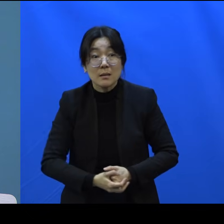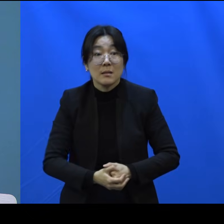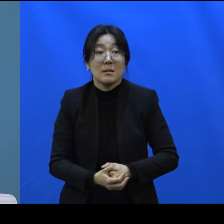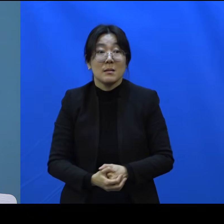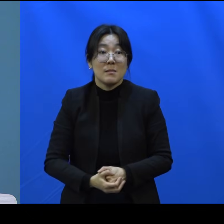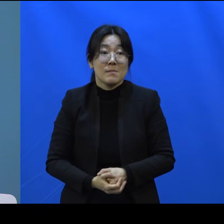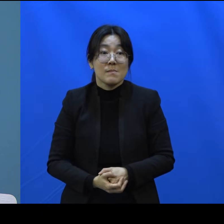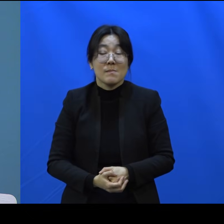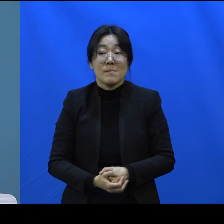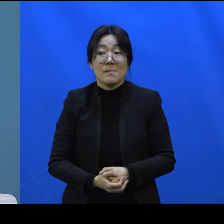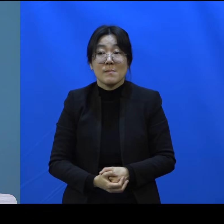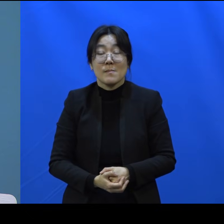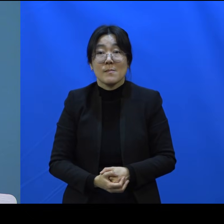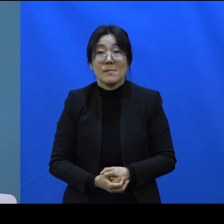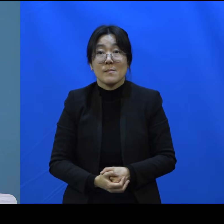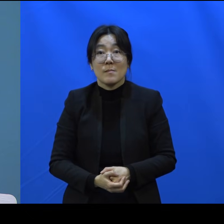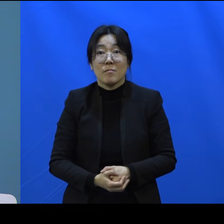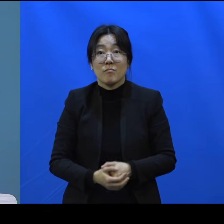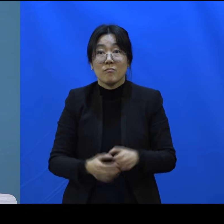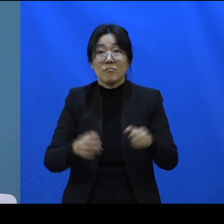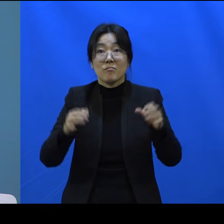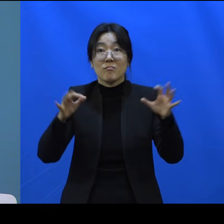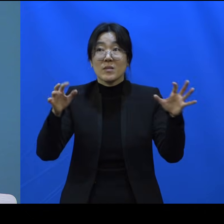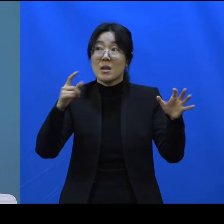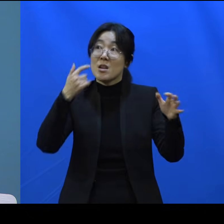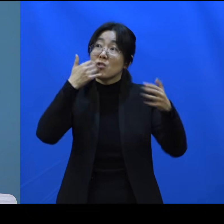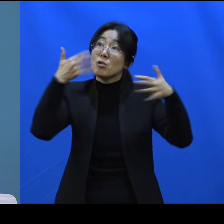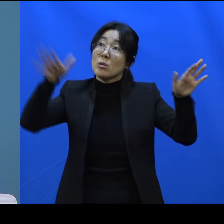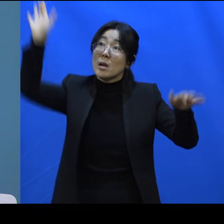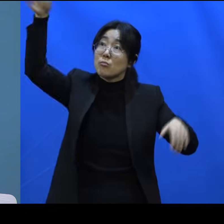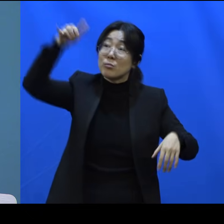12영이면요, 되는 천사면요, 로마의 군단 이상이에요.